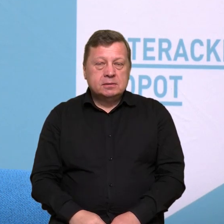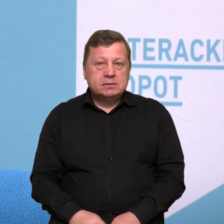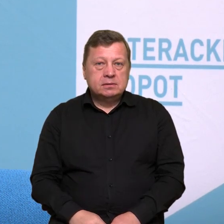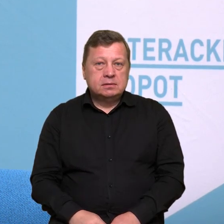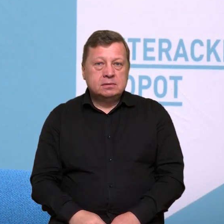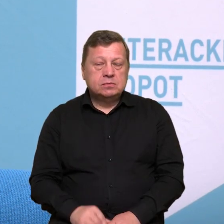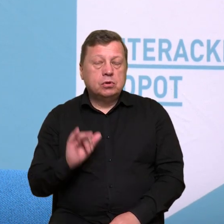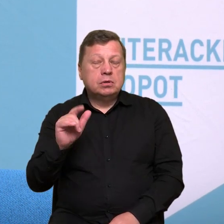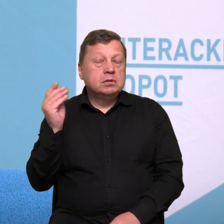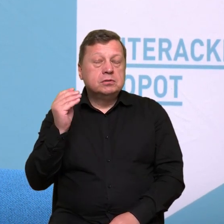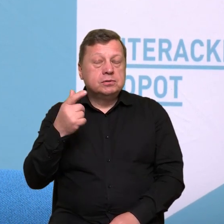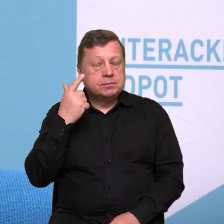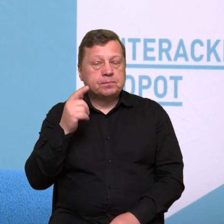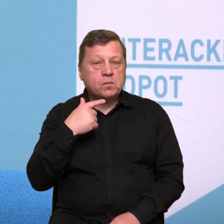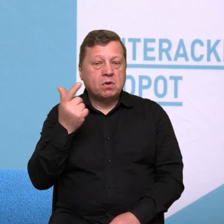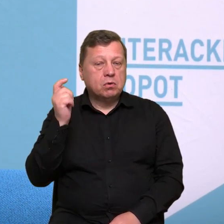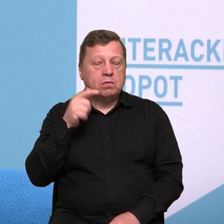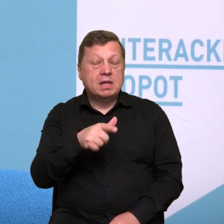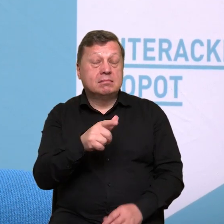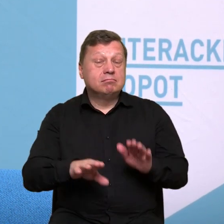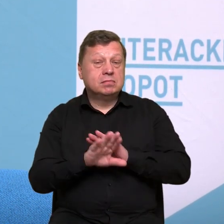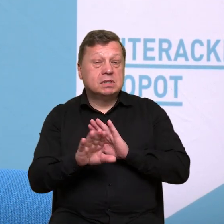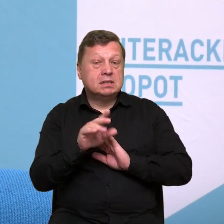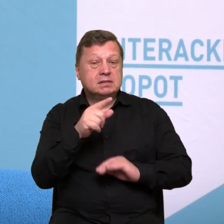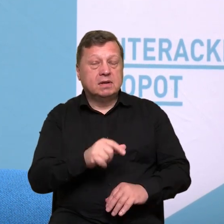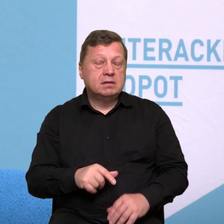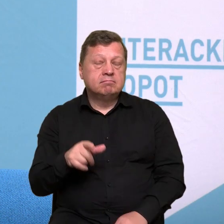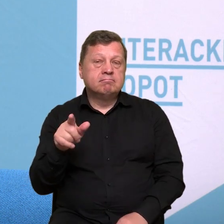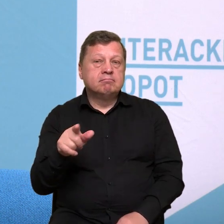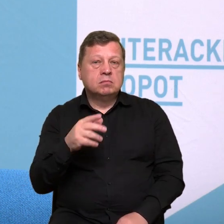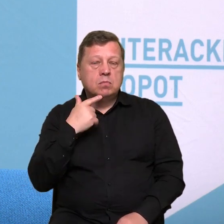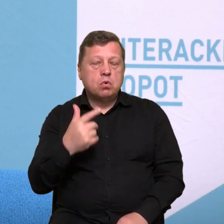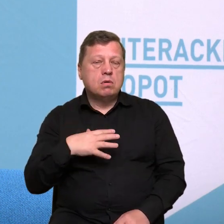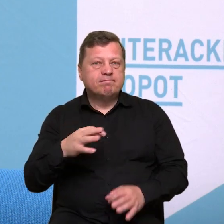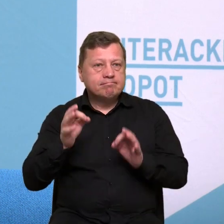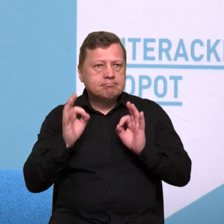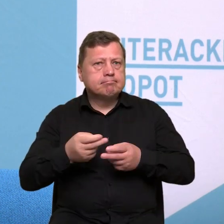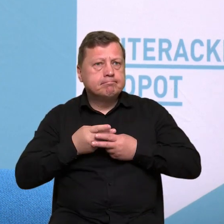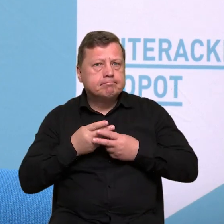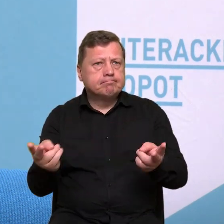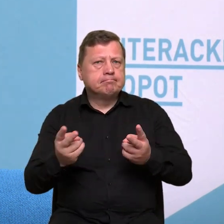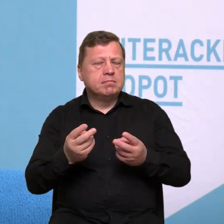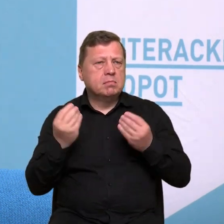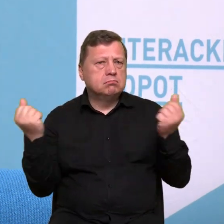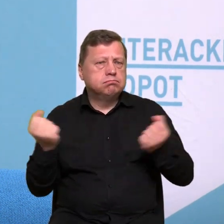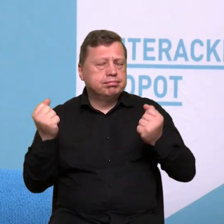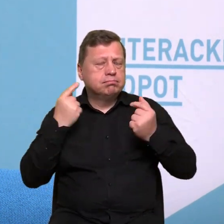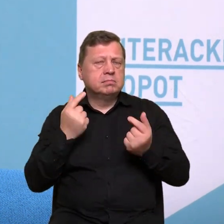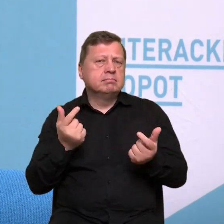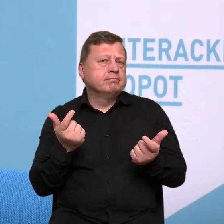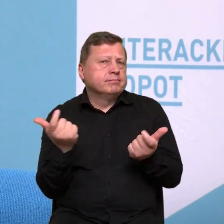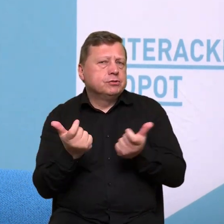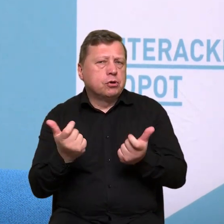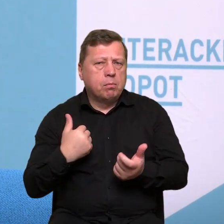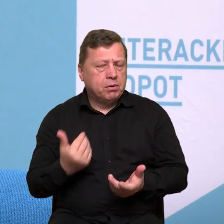co zostało w tych spektaklach jakoś najbardziej podkreślone albo pokazane? Co najbardziej wybrzmiało z